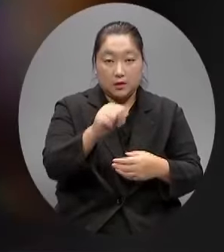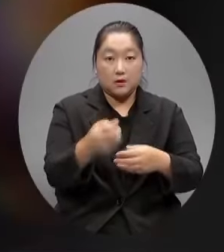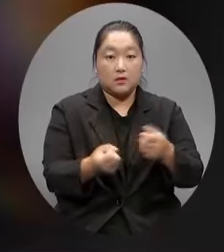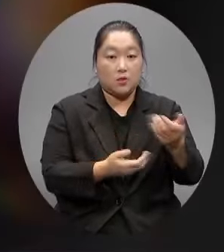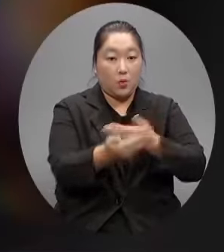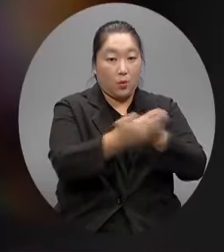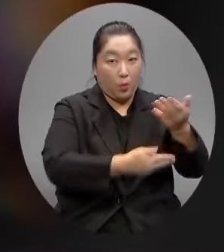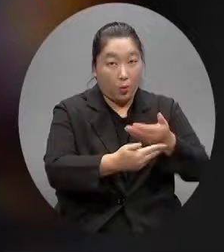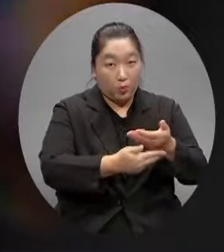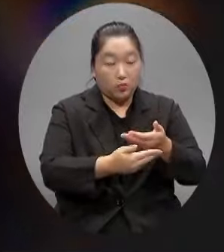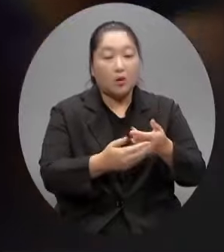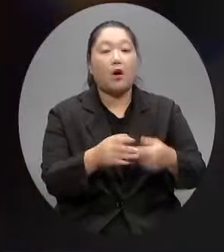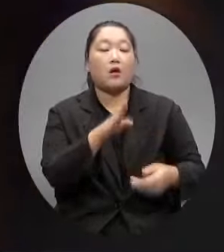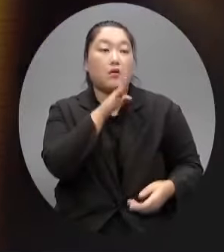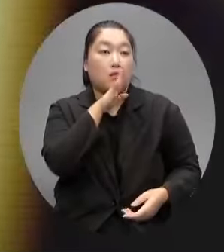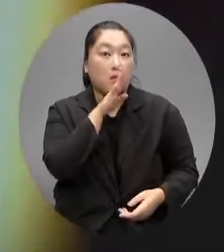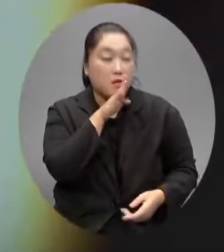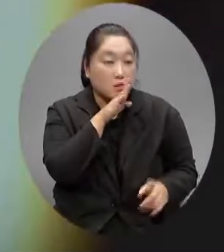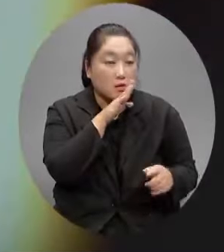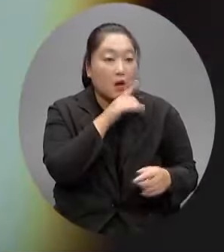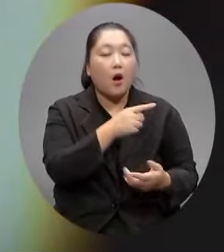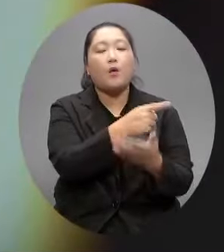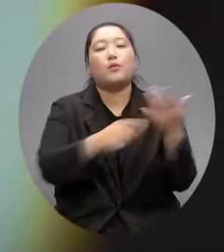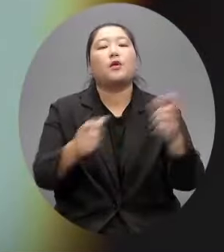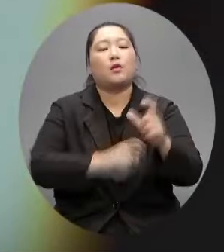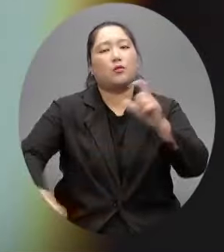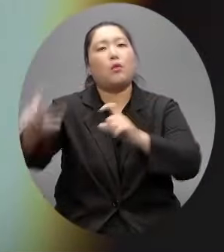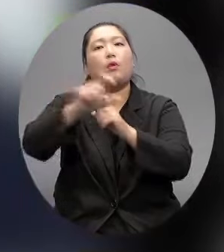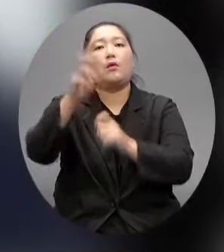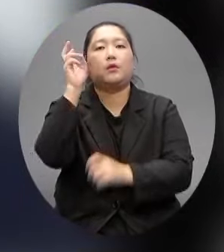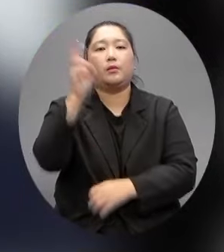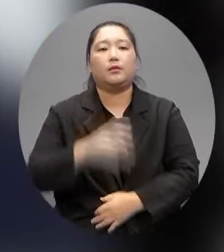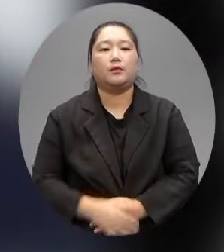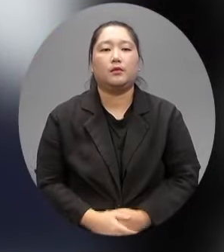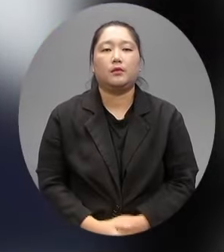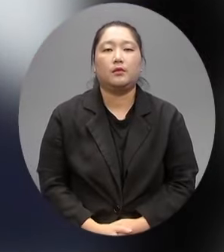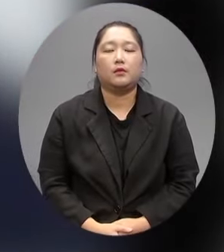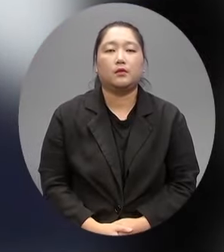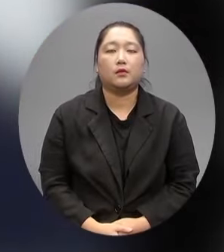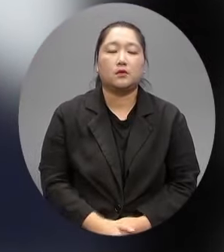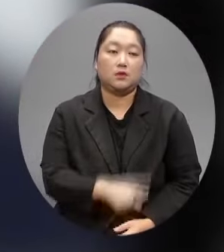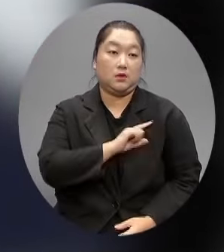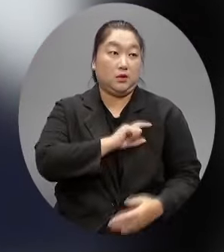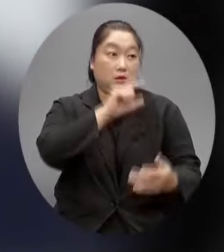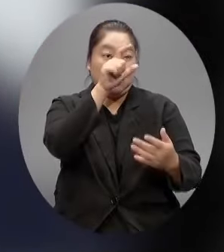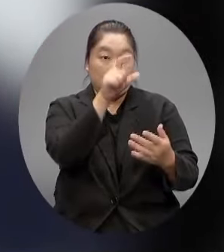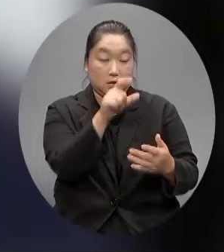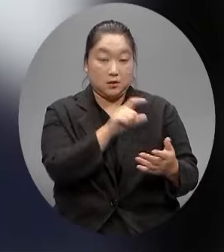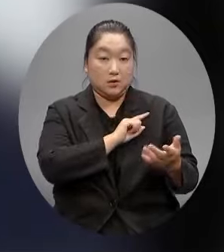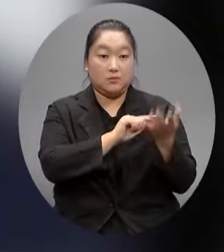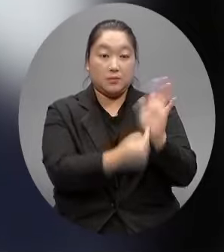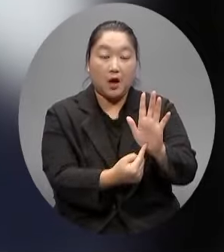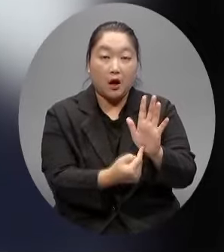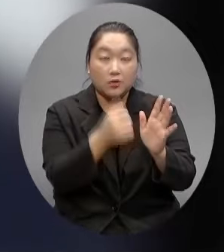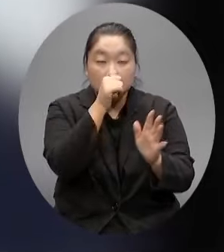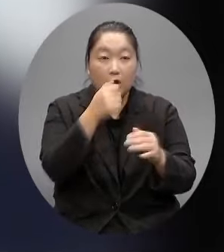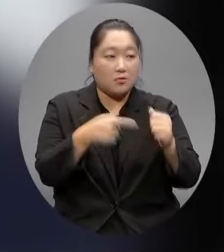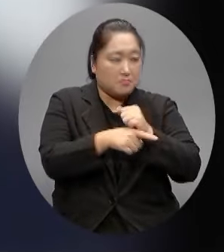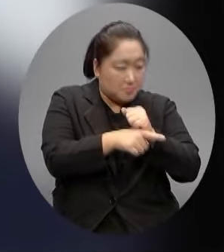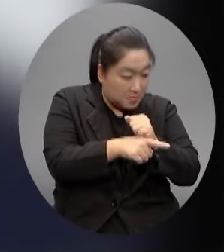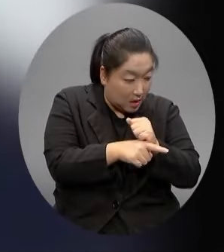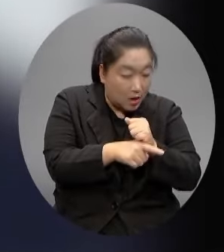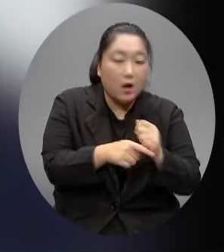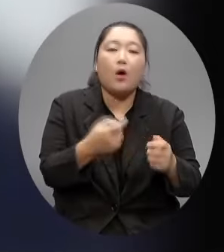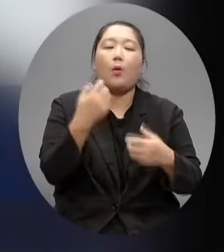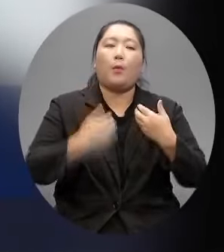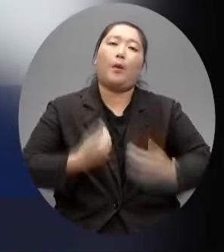공유했다는 내용이어서 사실이라면 피해는 훨씬 커질 것으로 보입니다. 실명이 언급된 학교는 진위 파악에 분주합니다.